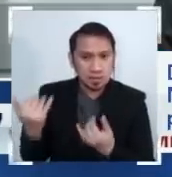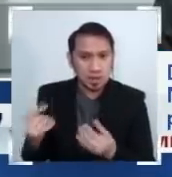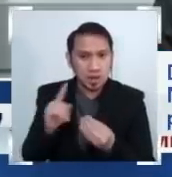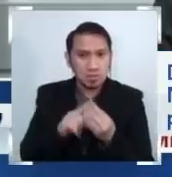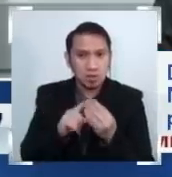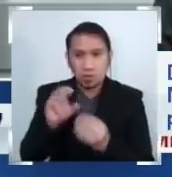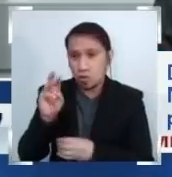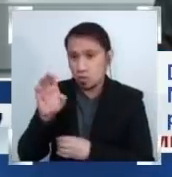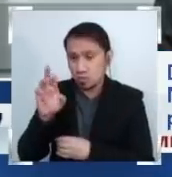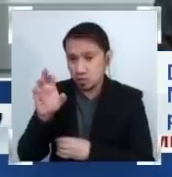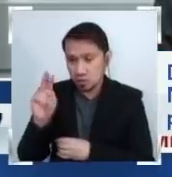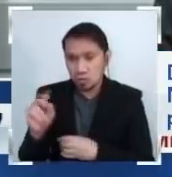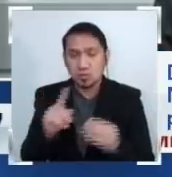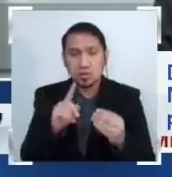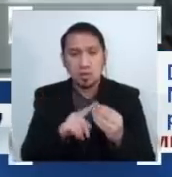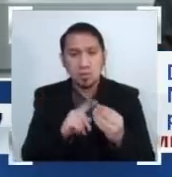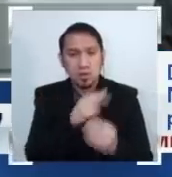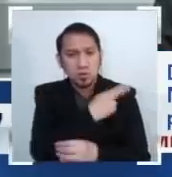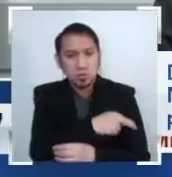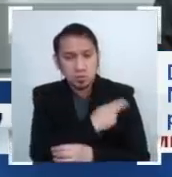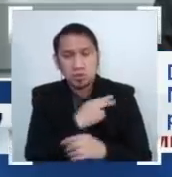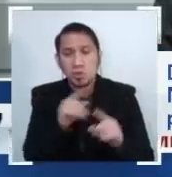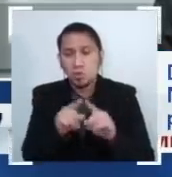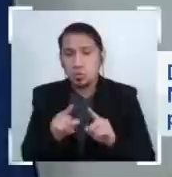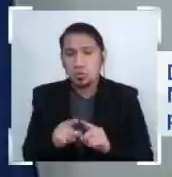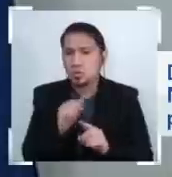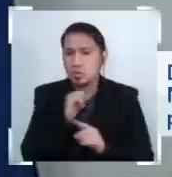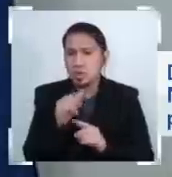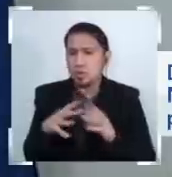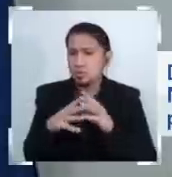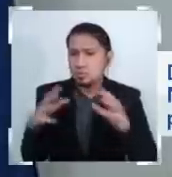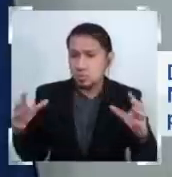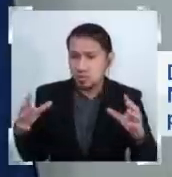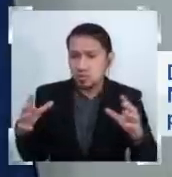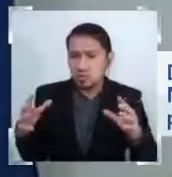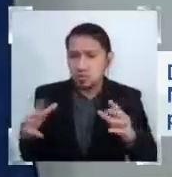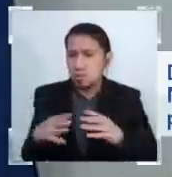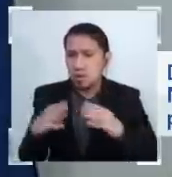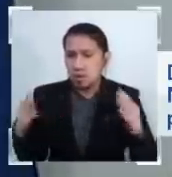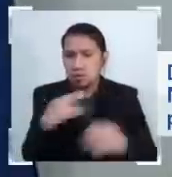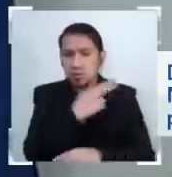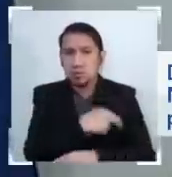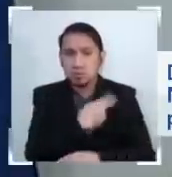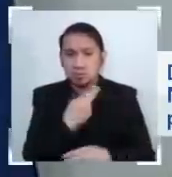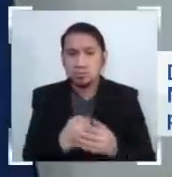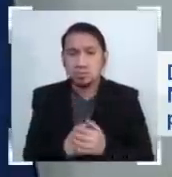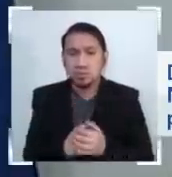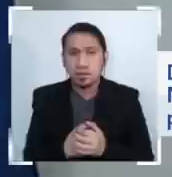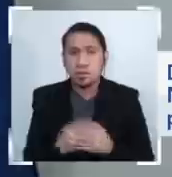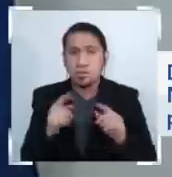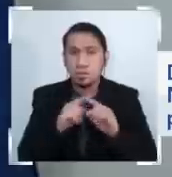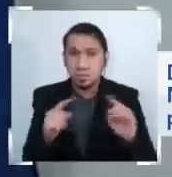Pati hospitalization, mukhang hindi naman sumisipa. No cause for alarm. No? But anyway, may higit na